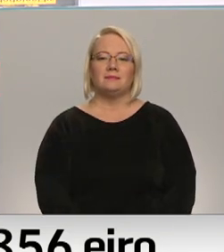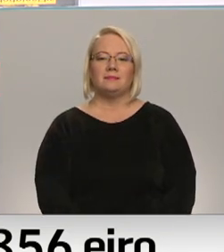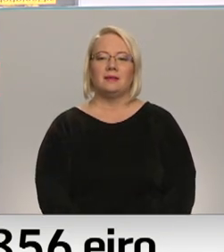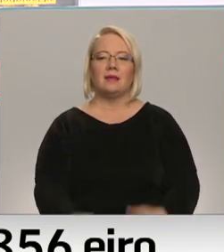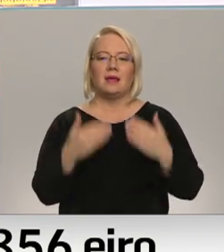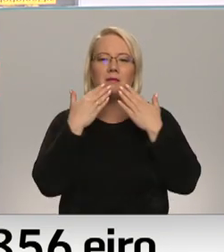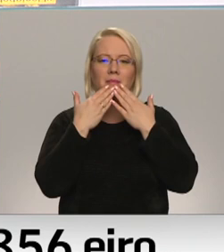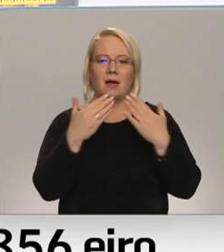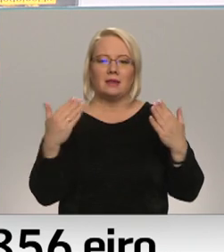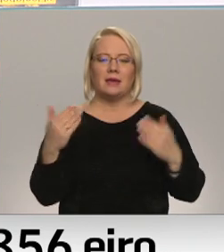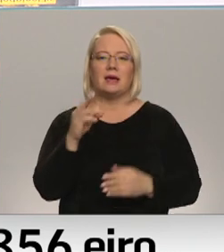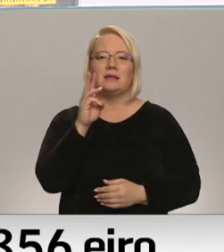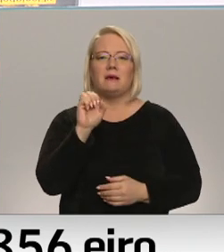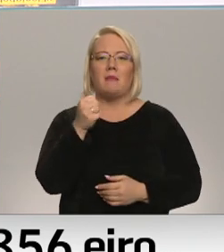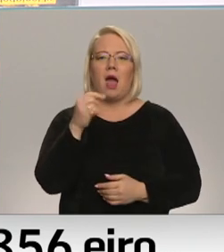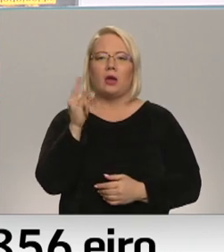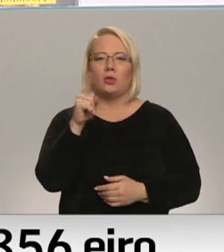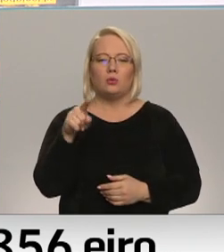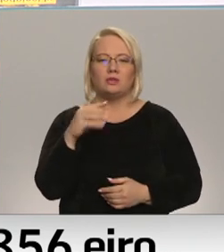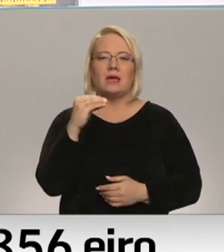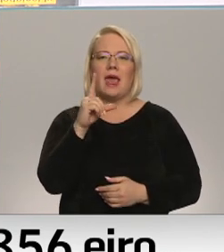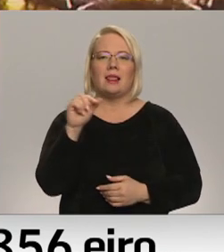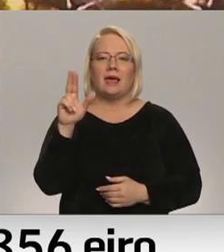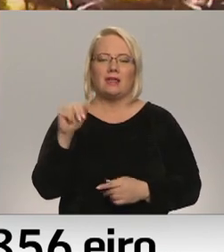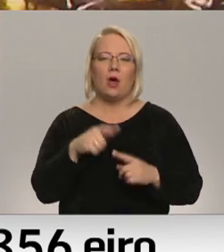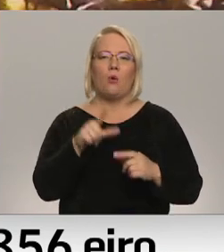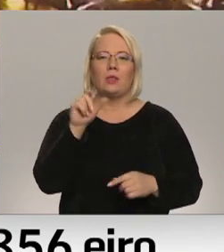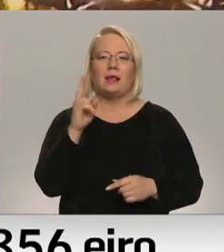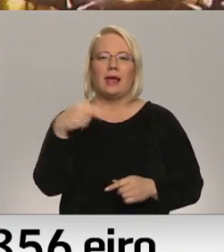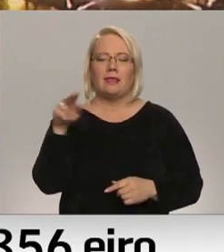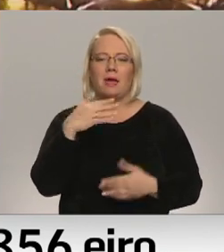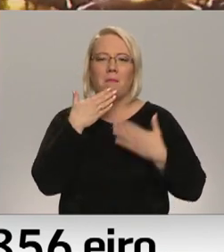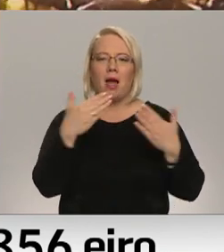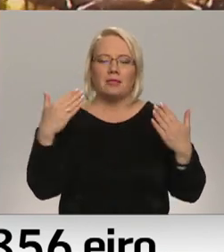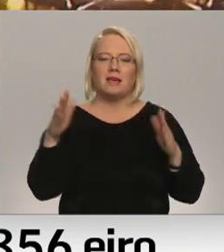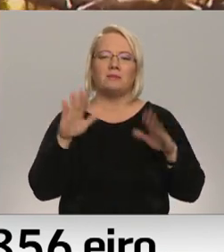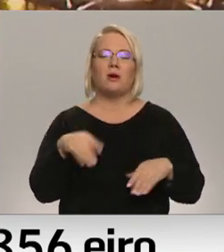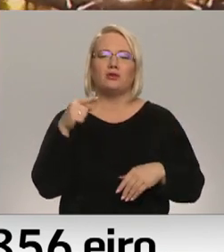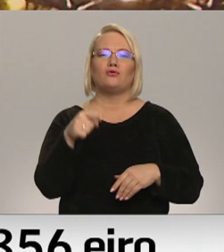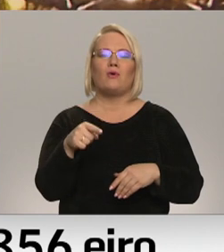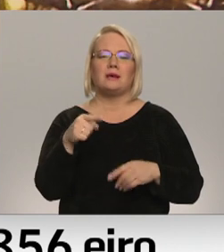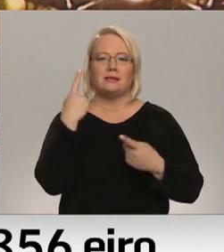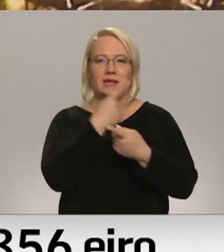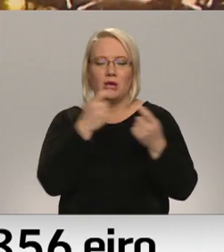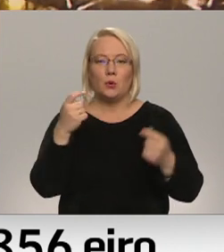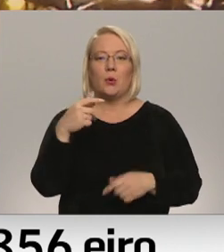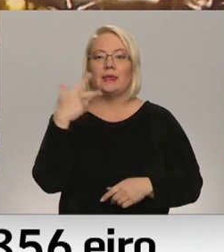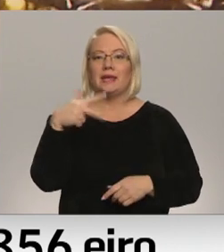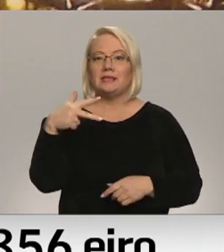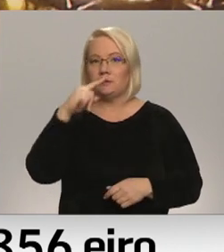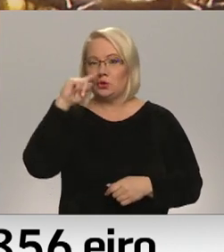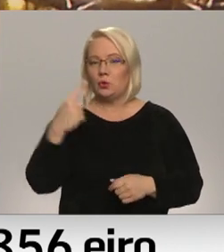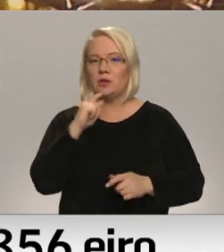Jā, paldies Magnus, Elīna un Linda. Paldies arī par šo ļoti pozitīvo ziņu. Tātad 30 stundās jau ir